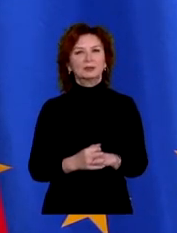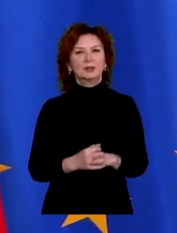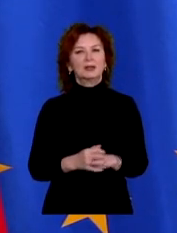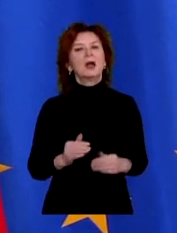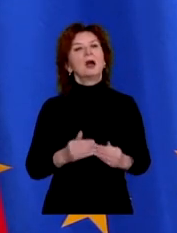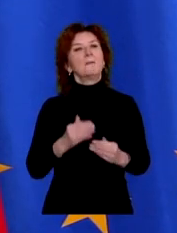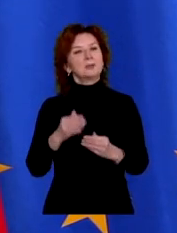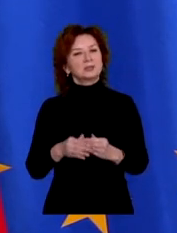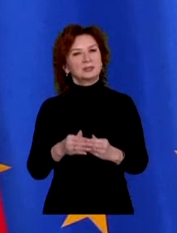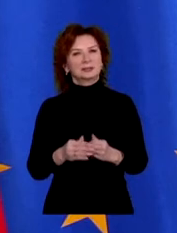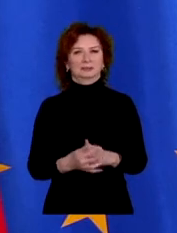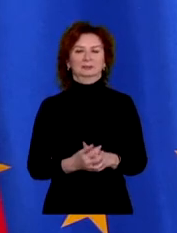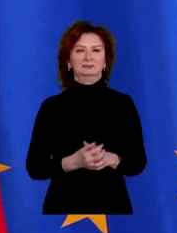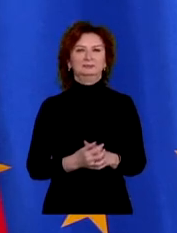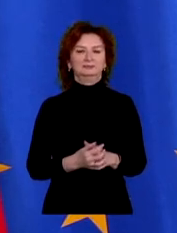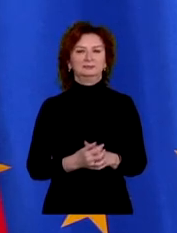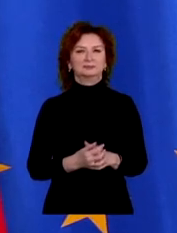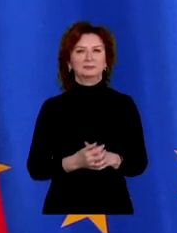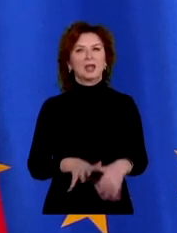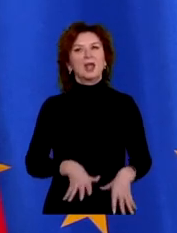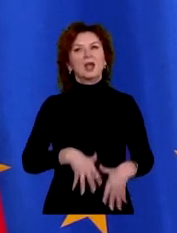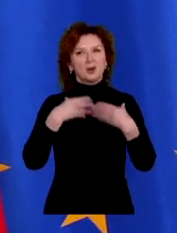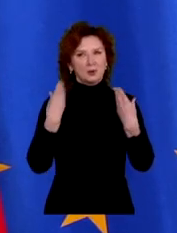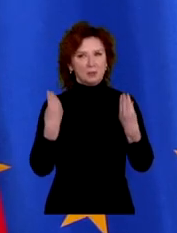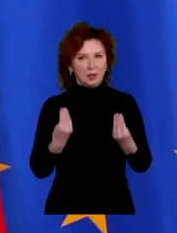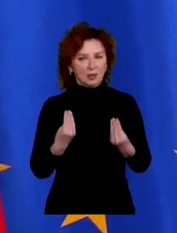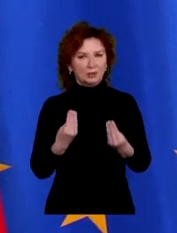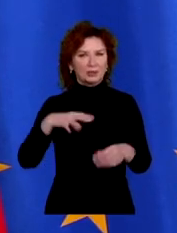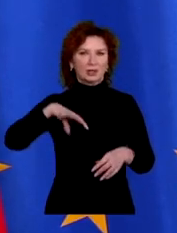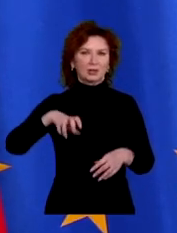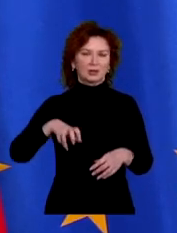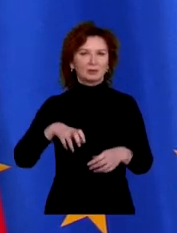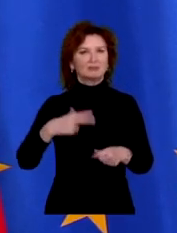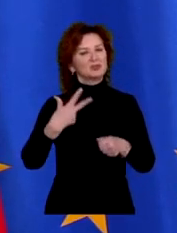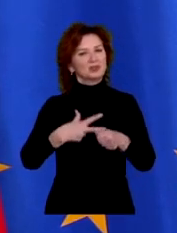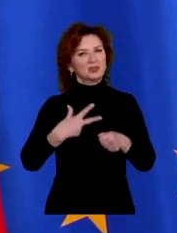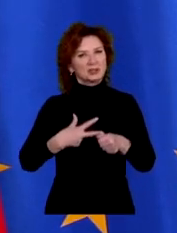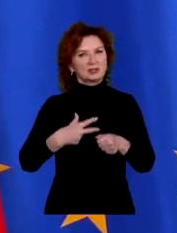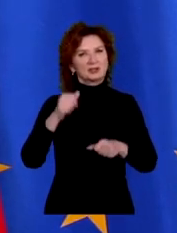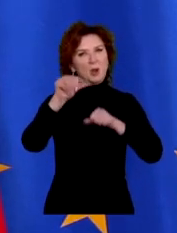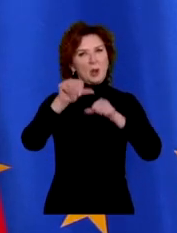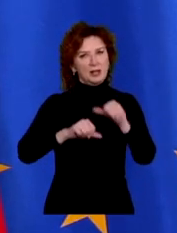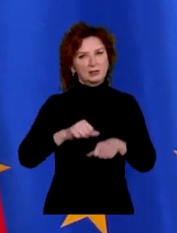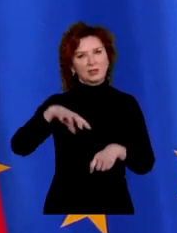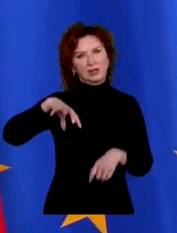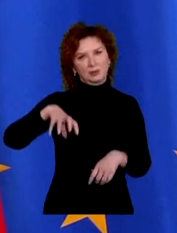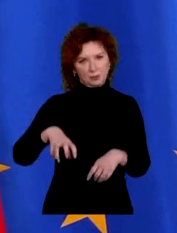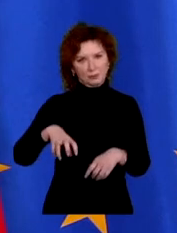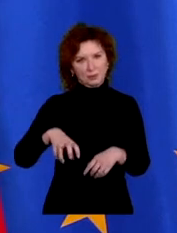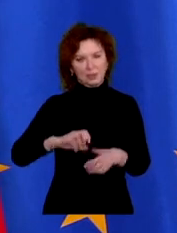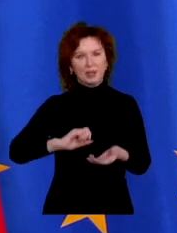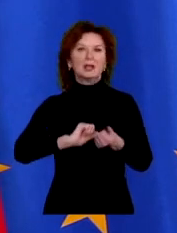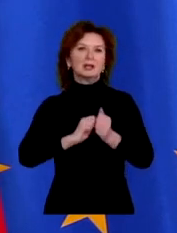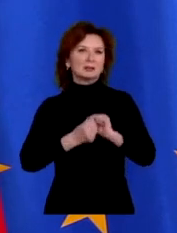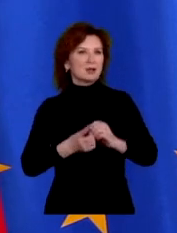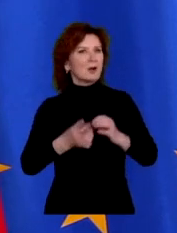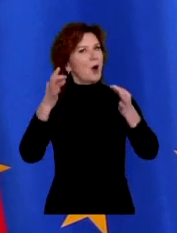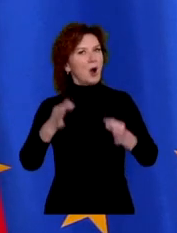Poza tym obchody Grupy Wyszehradzkiej są 30-lecia Grupy Wyszehradzkiej są obecne na